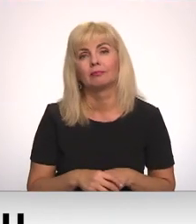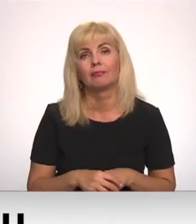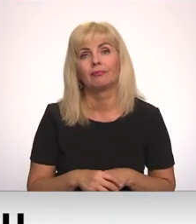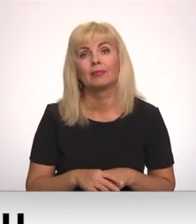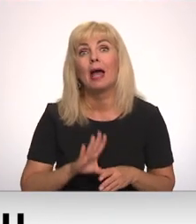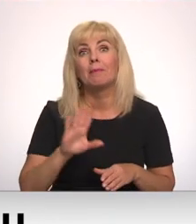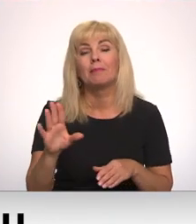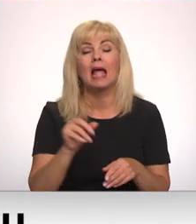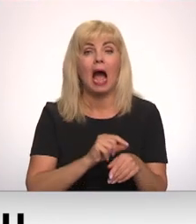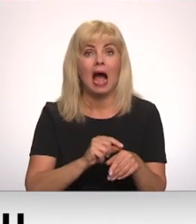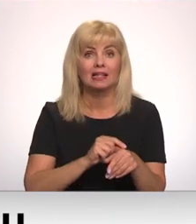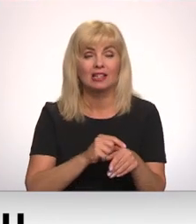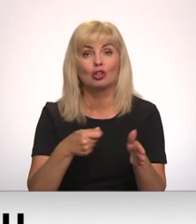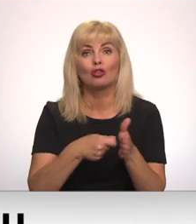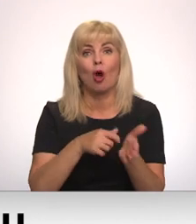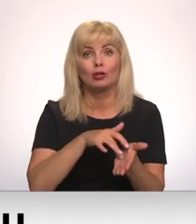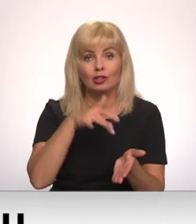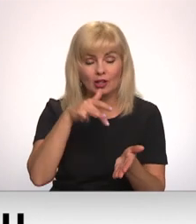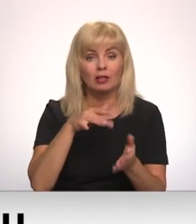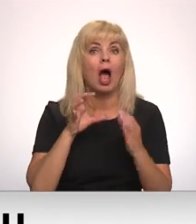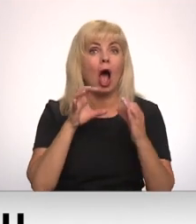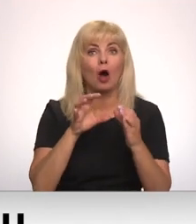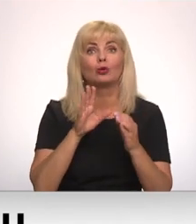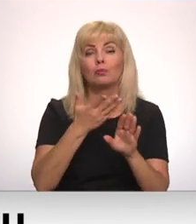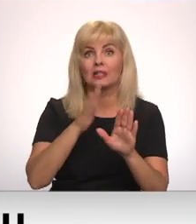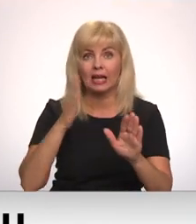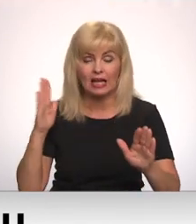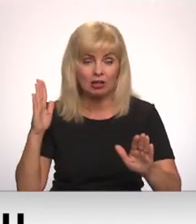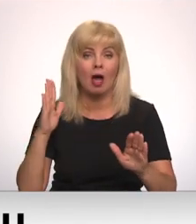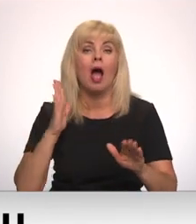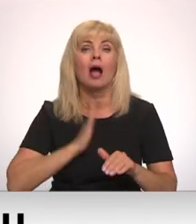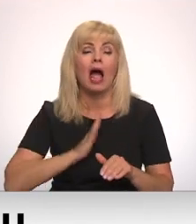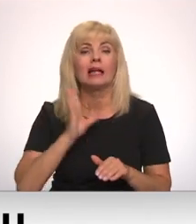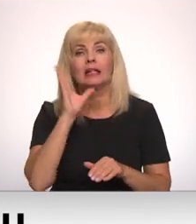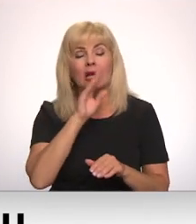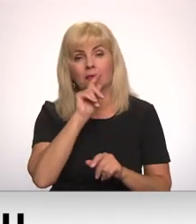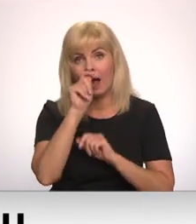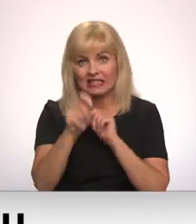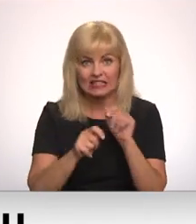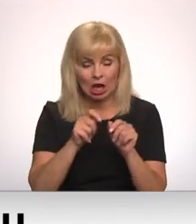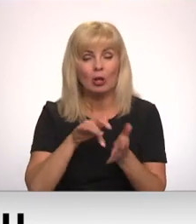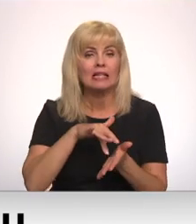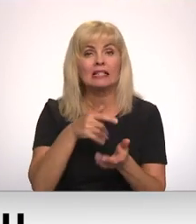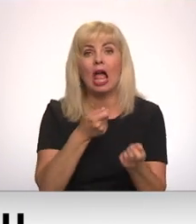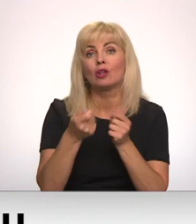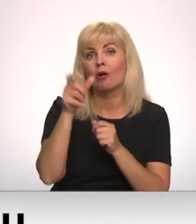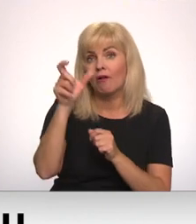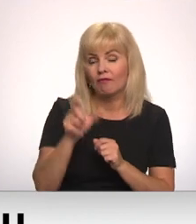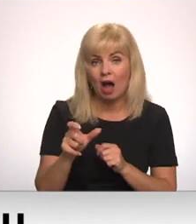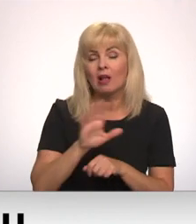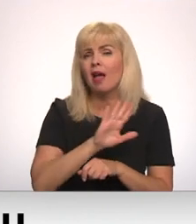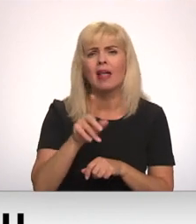Pie asinsdonoru centra autobusa atkal ir rinda. Cilvēki gaida savu iespēju ziedot. Centra vadītājs stāsta, ka šodien netiek